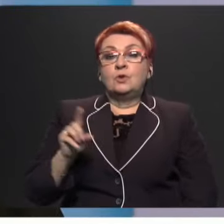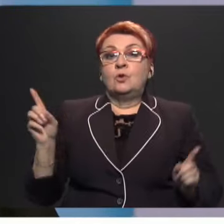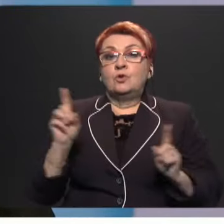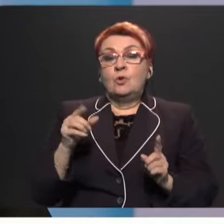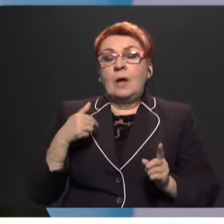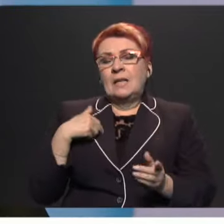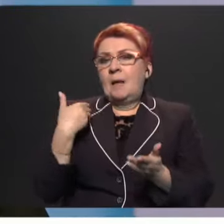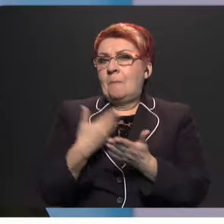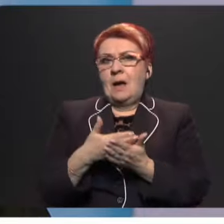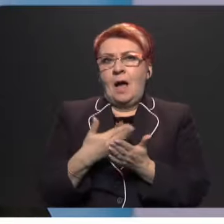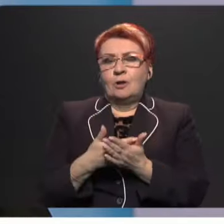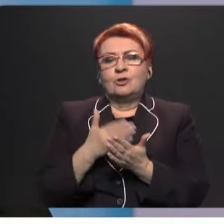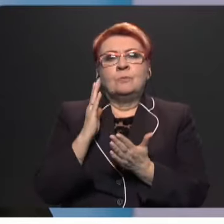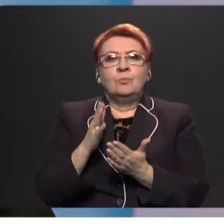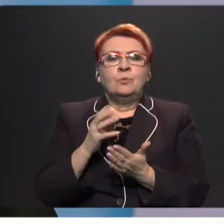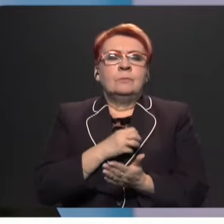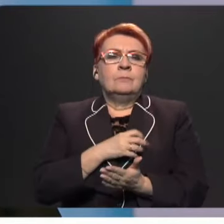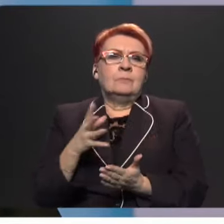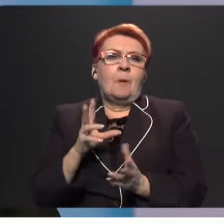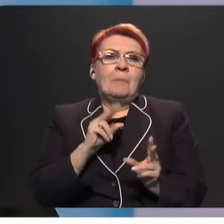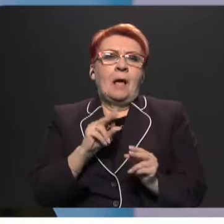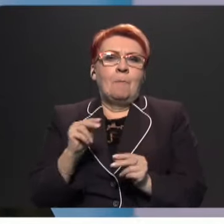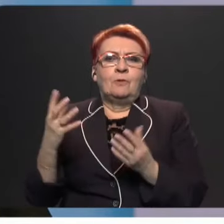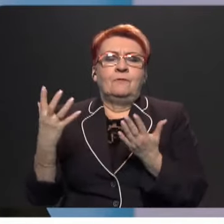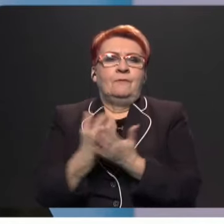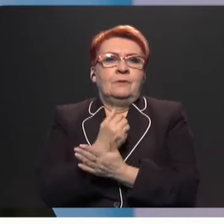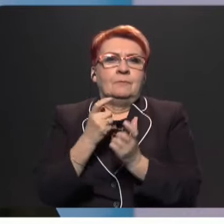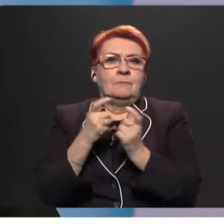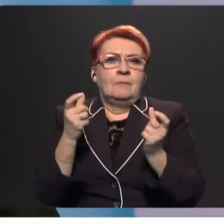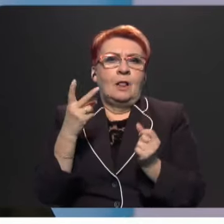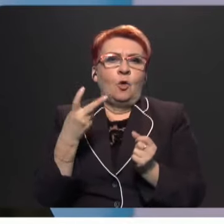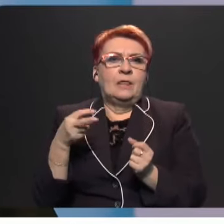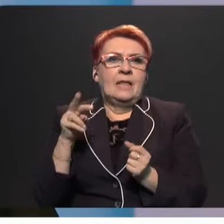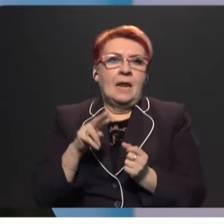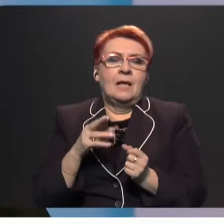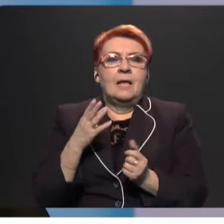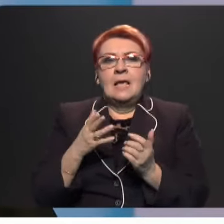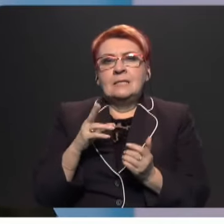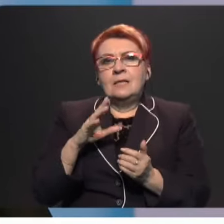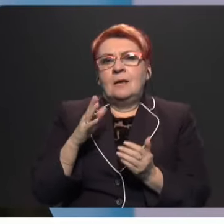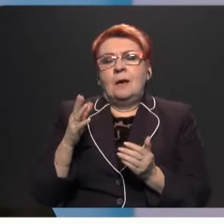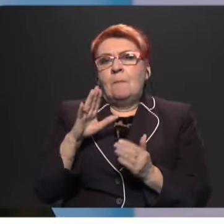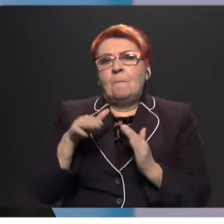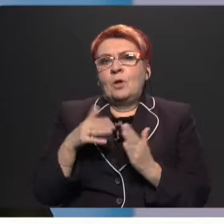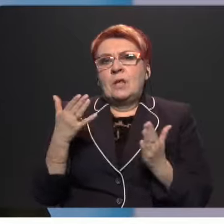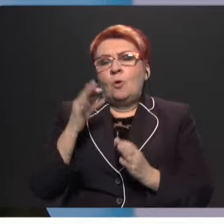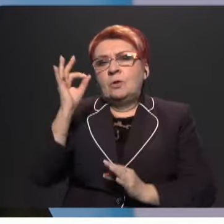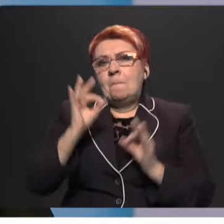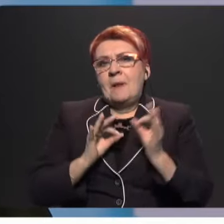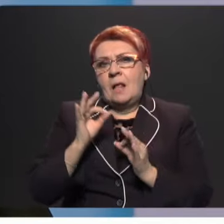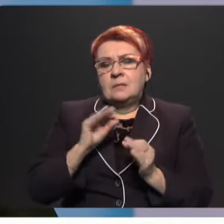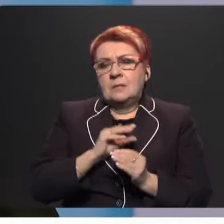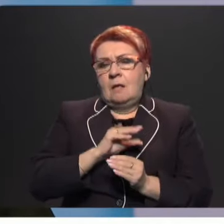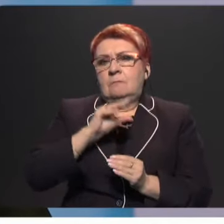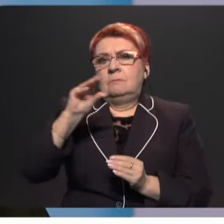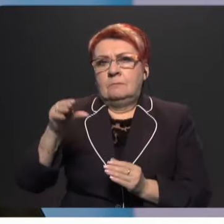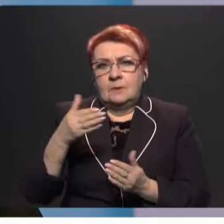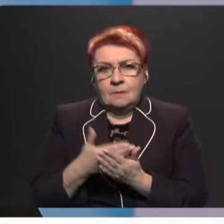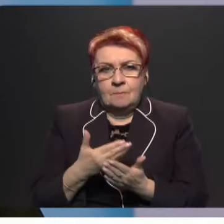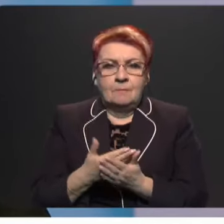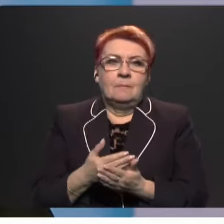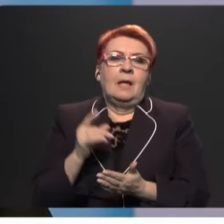как нам кажется, принесет нам благополучие, если ты под какой-то хороший процент что-то вложишь, если ты будешь участвовать